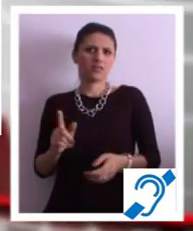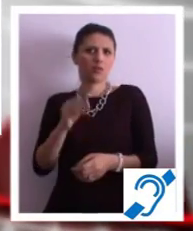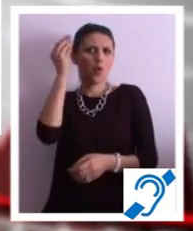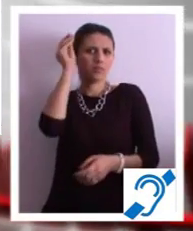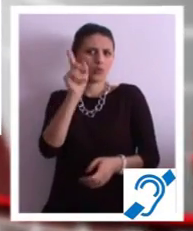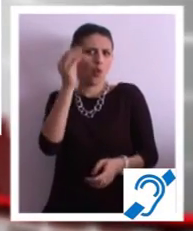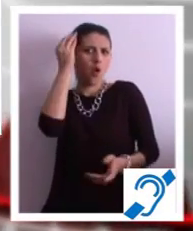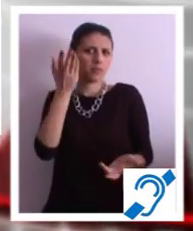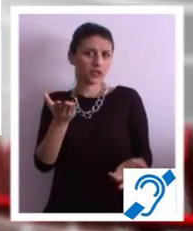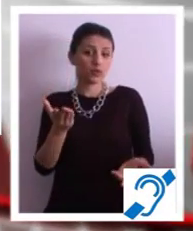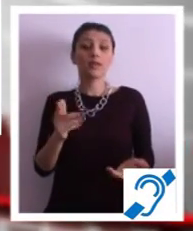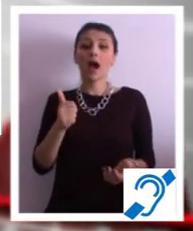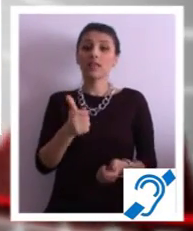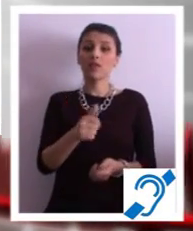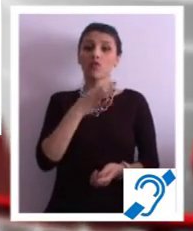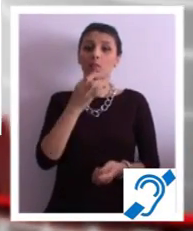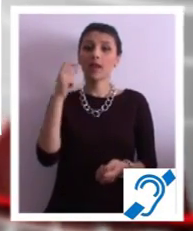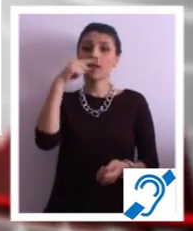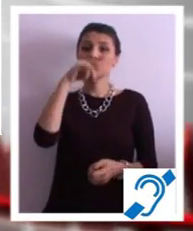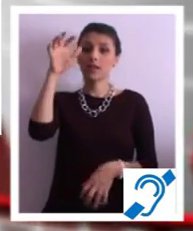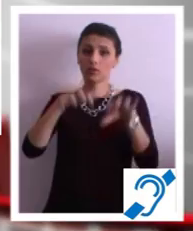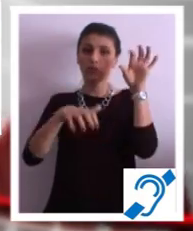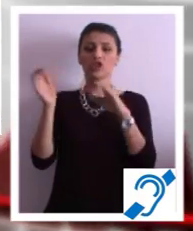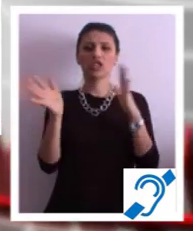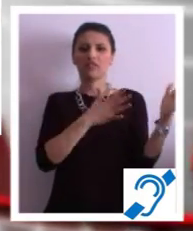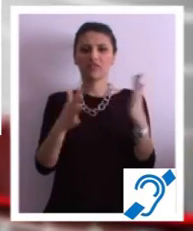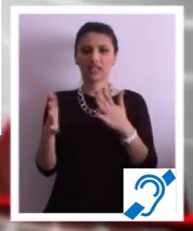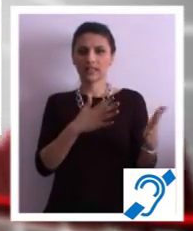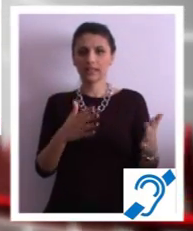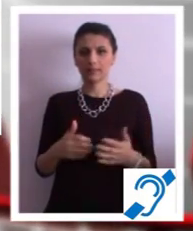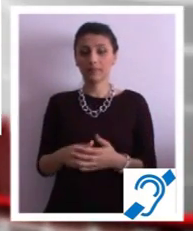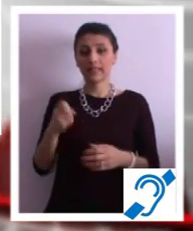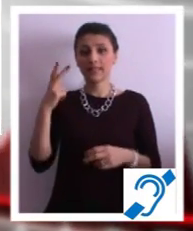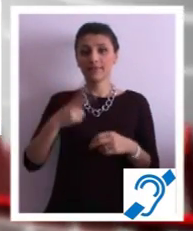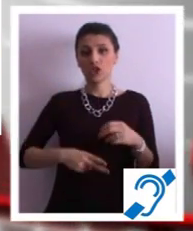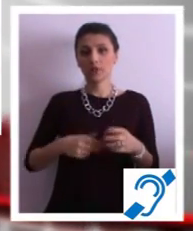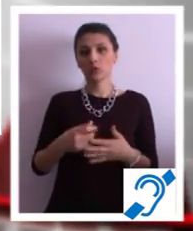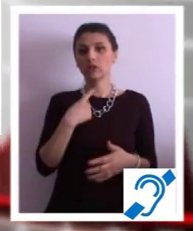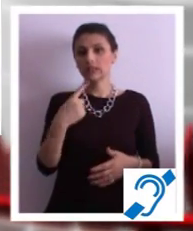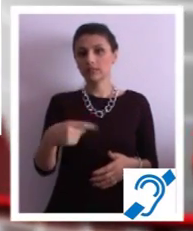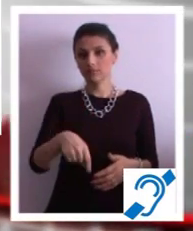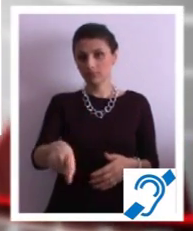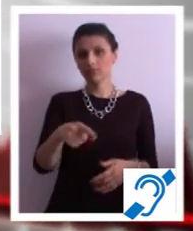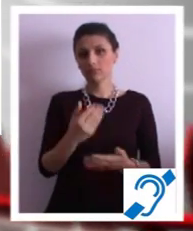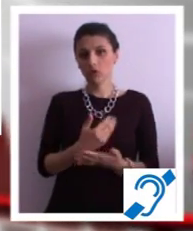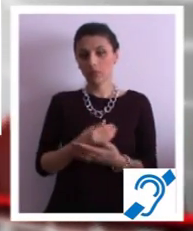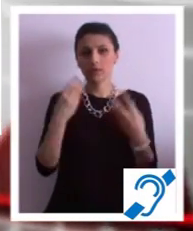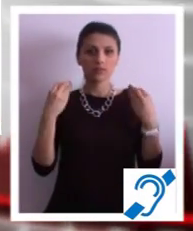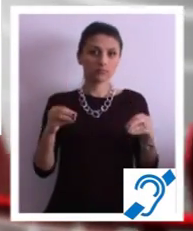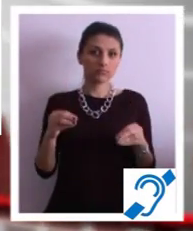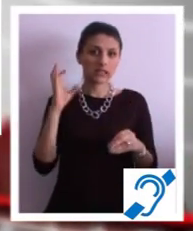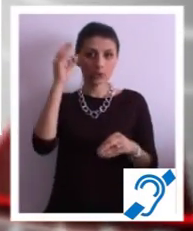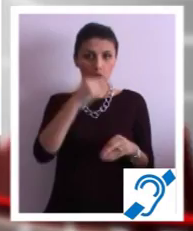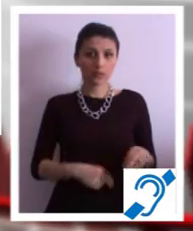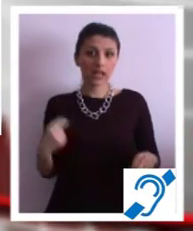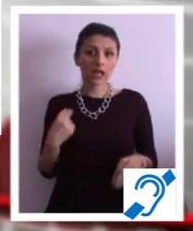pentru această perioadă. De asemenea, nu vor lipsi intensificări ale vântului. Sfârșitul de săptămână, cel puțin din materialele de care dispunem în acest moment,